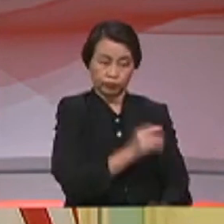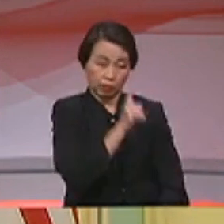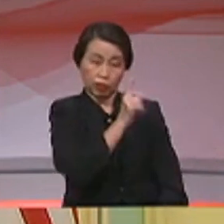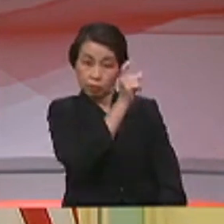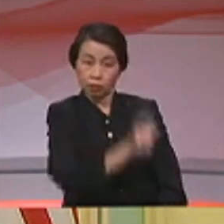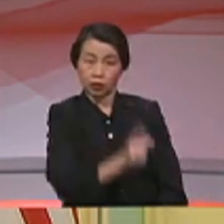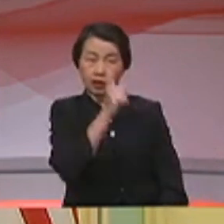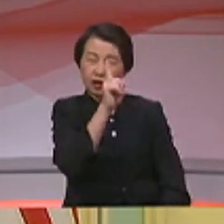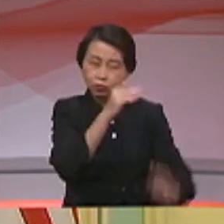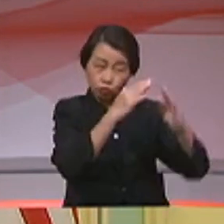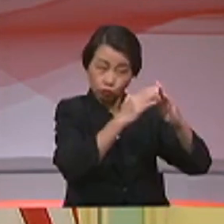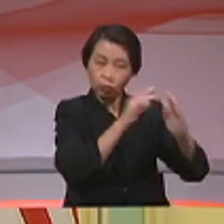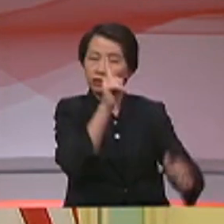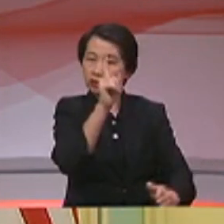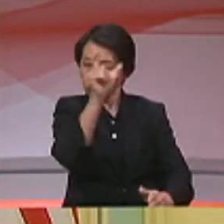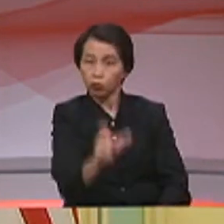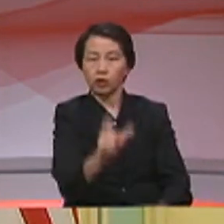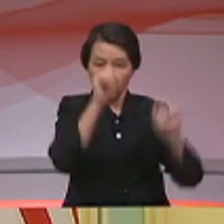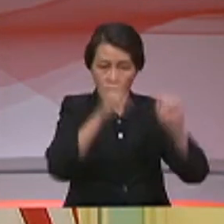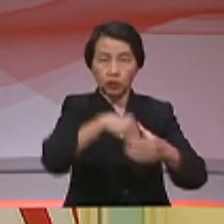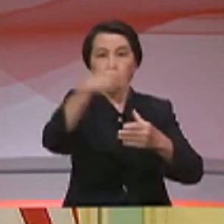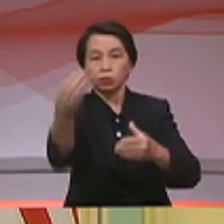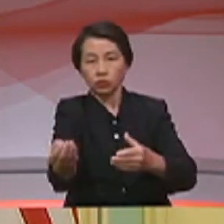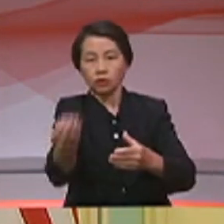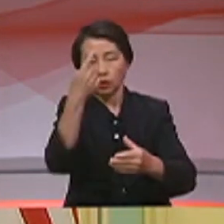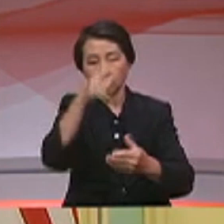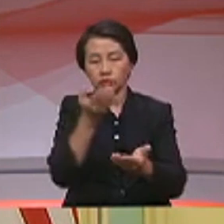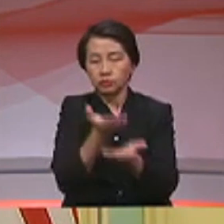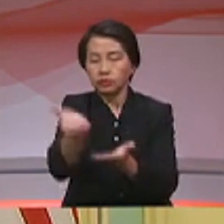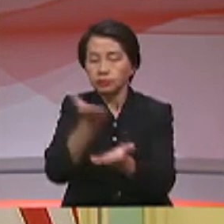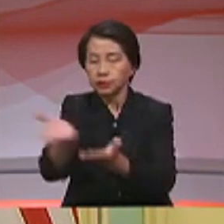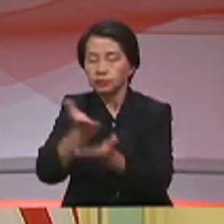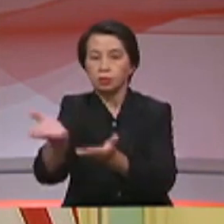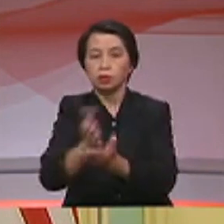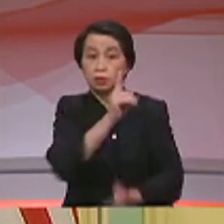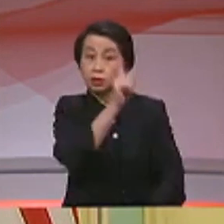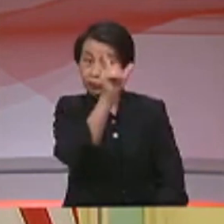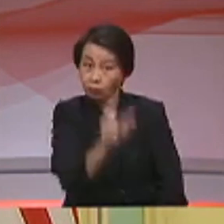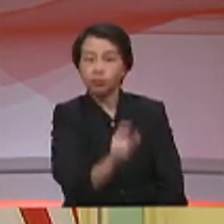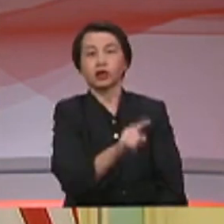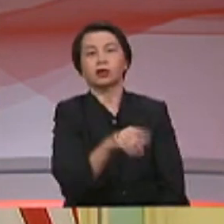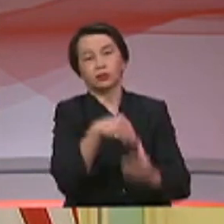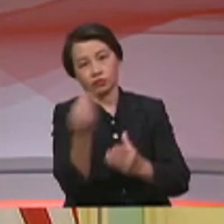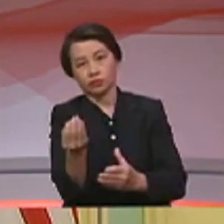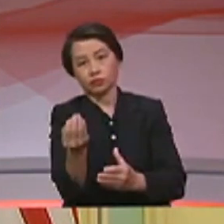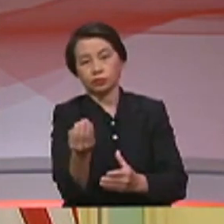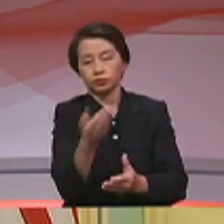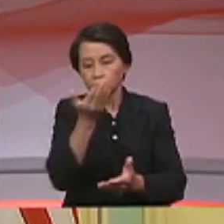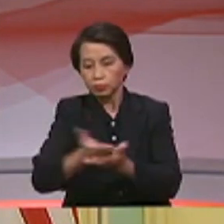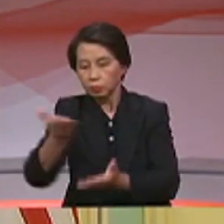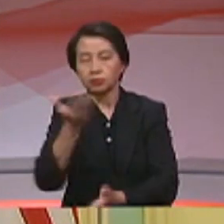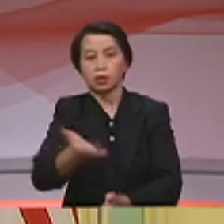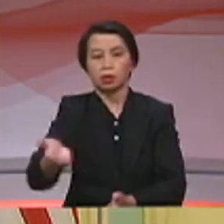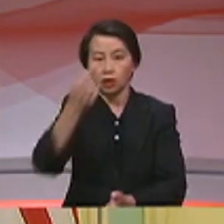dari sesebuah rumah dibenarkan untuk keluar untuk membuat pembelian barang makanan dan keperluan